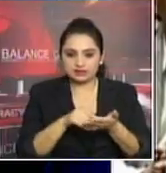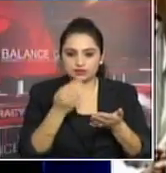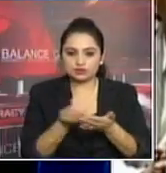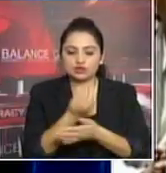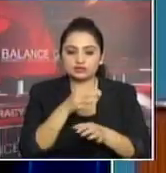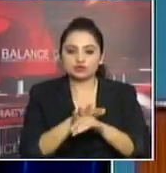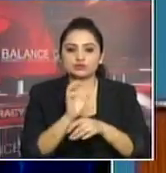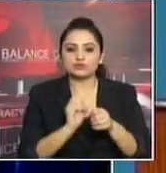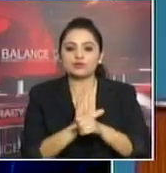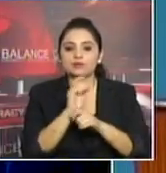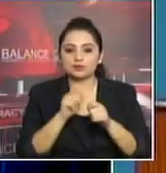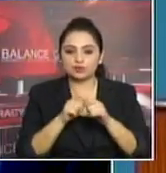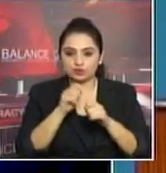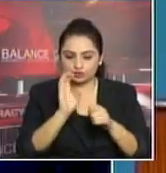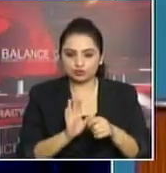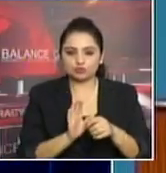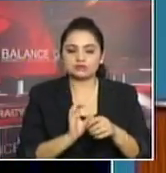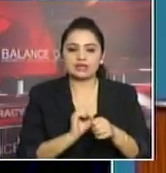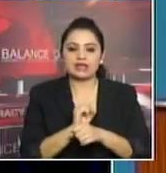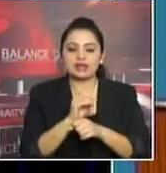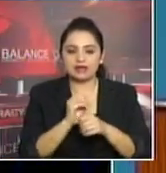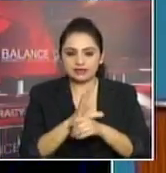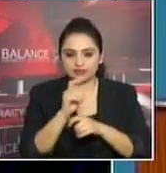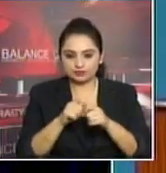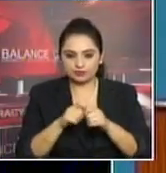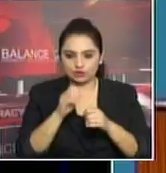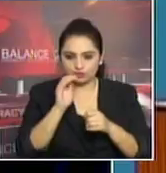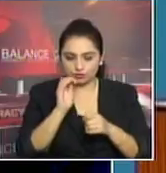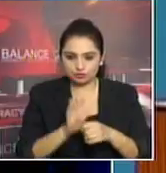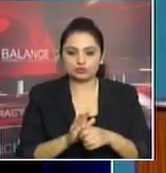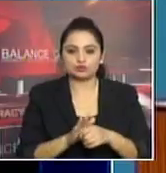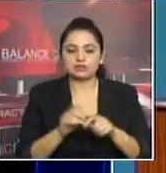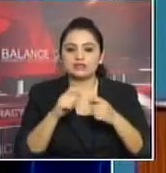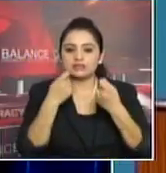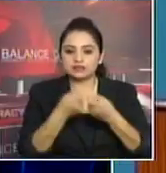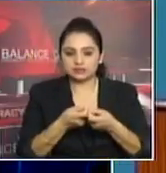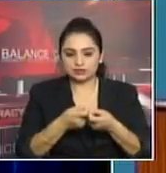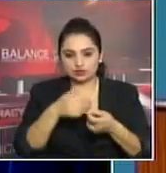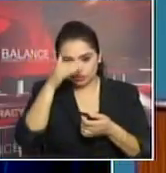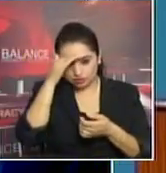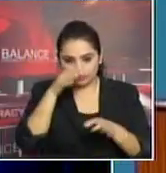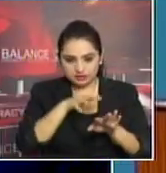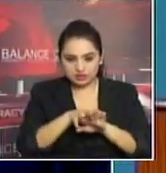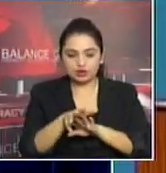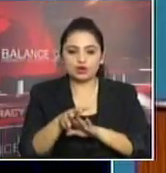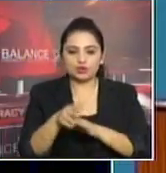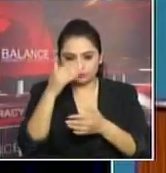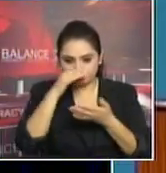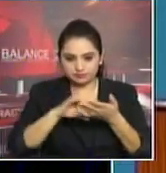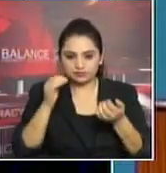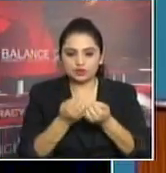हुन सकुन्, गतिशील हुन सकुन्, तिनले क्षेत्रीय समस्याहरूको समाधानमा साझा प्रयासहरू केन्द्रित गर्न